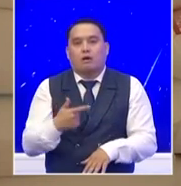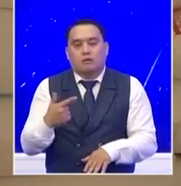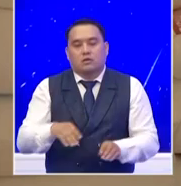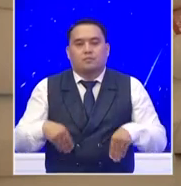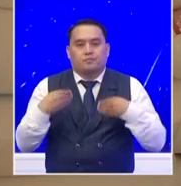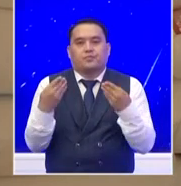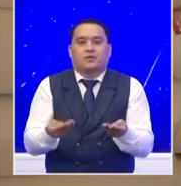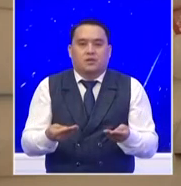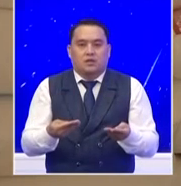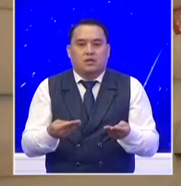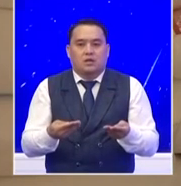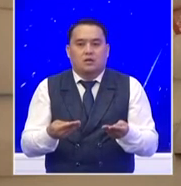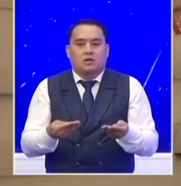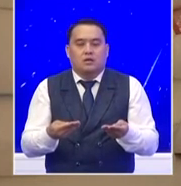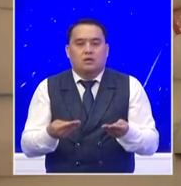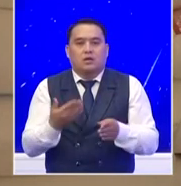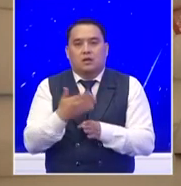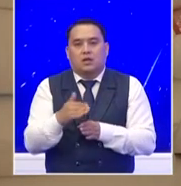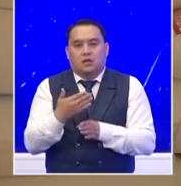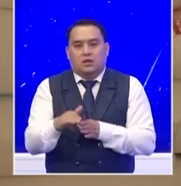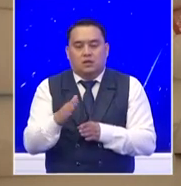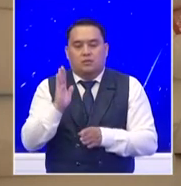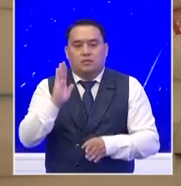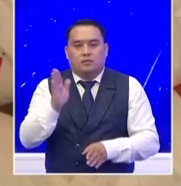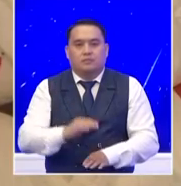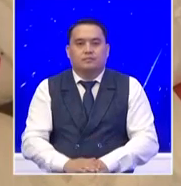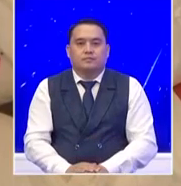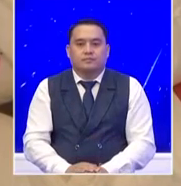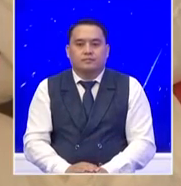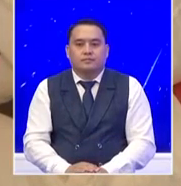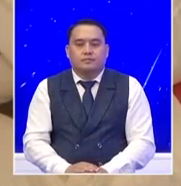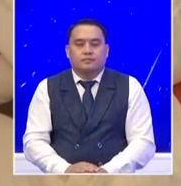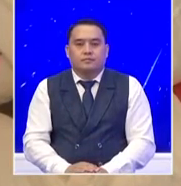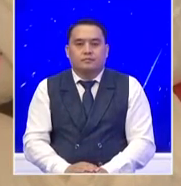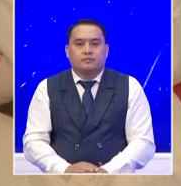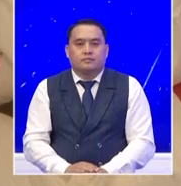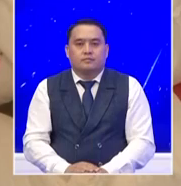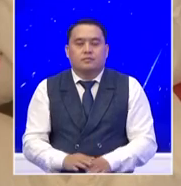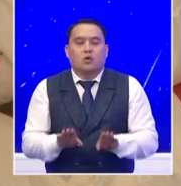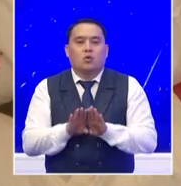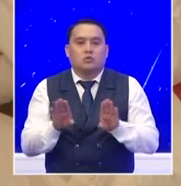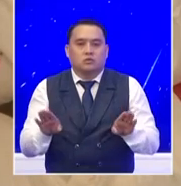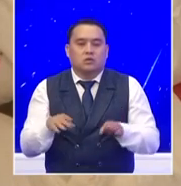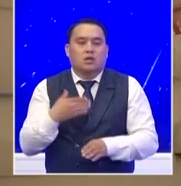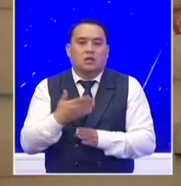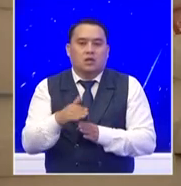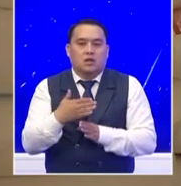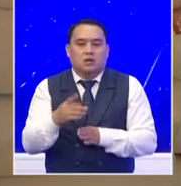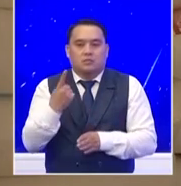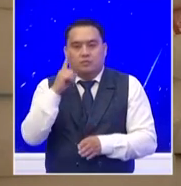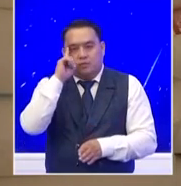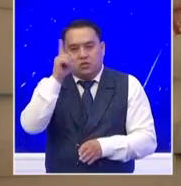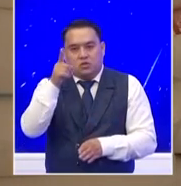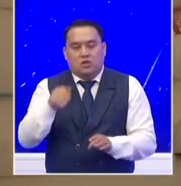кейін аталмыш дүкендерге несие берілетін болады. Аталмыш несие бір жыл